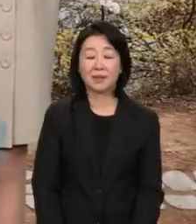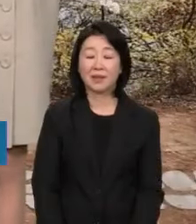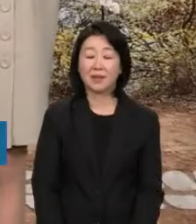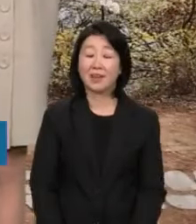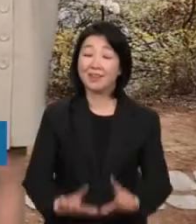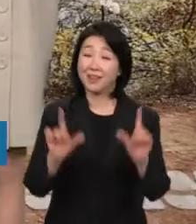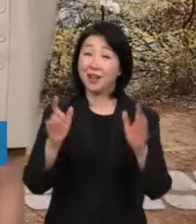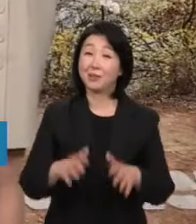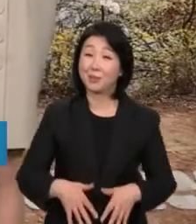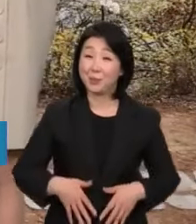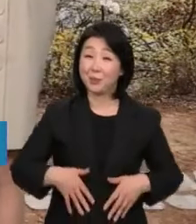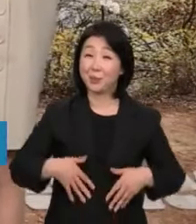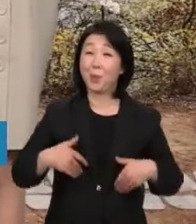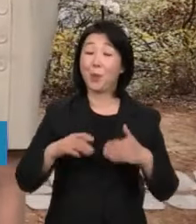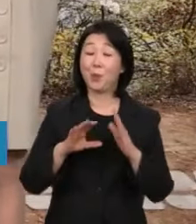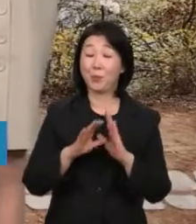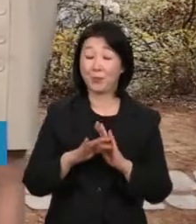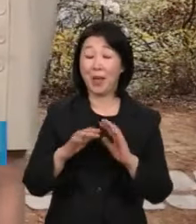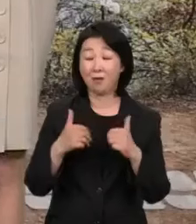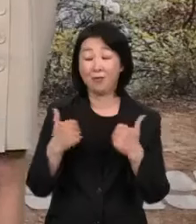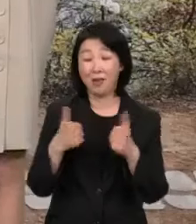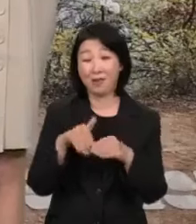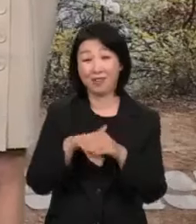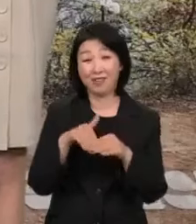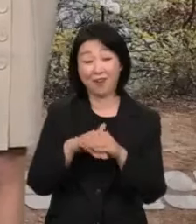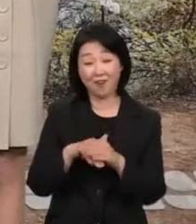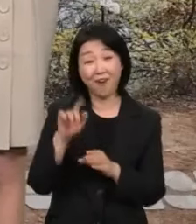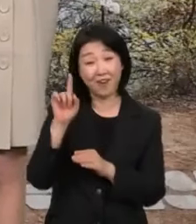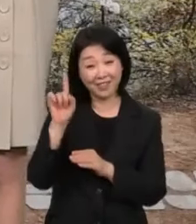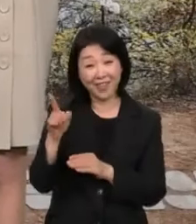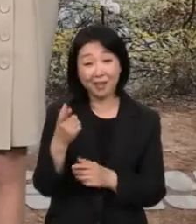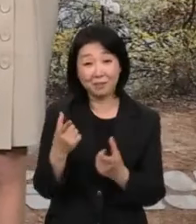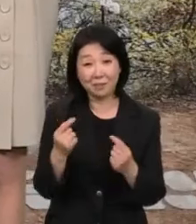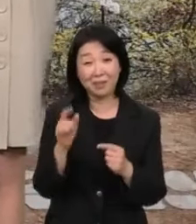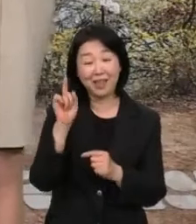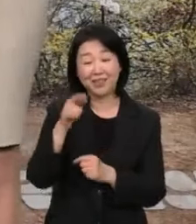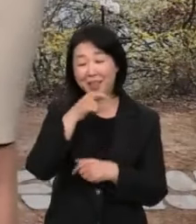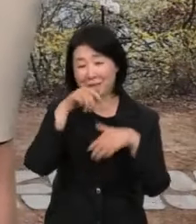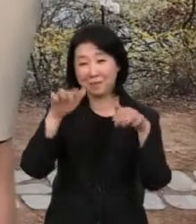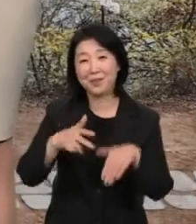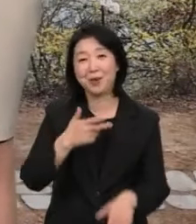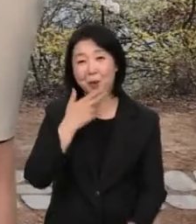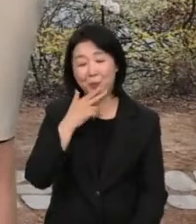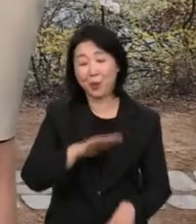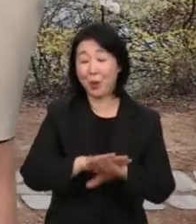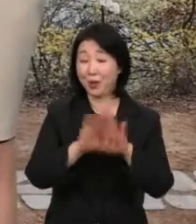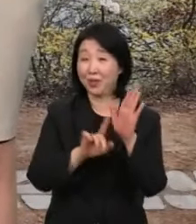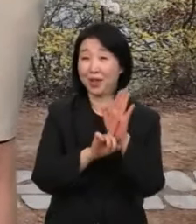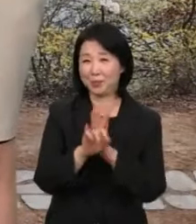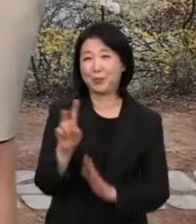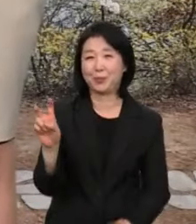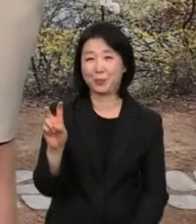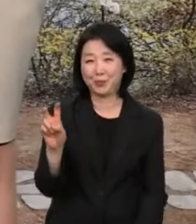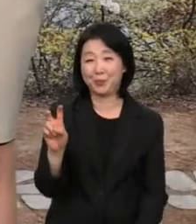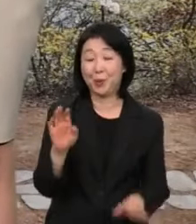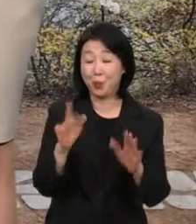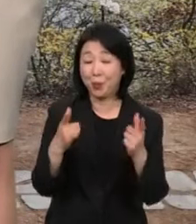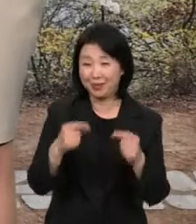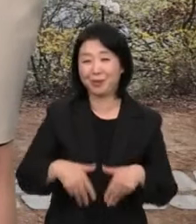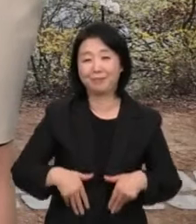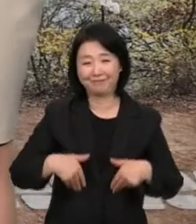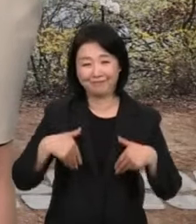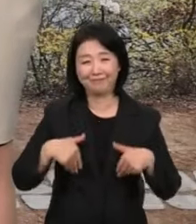무르익어가는 봄 날씨 속 국회의원 선거일이 다가왔습니다. 내일도 비 소식은 없겠고요. 낮 기온 20도 안팎을 보이면서